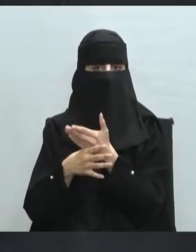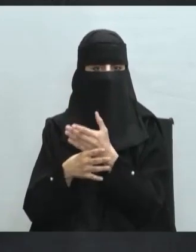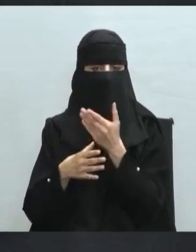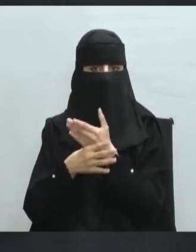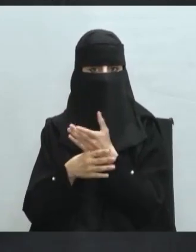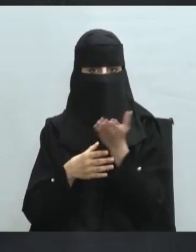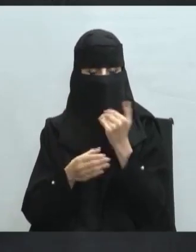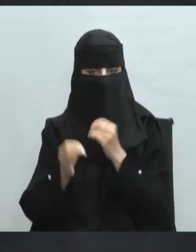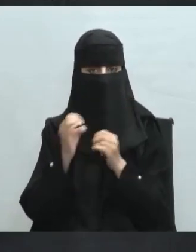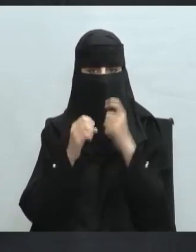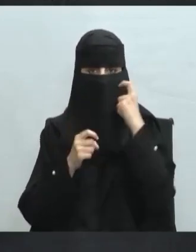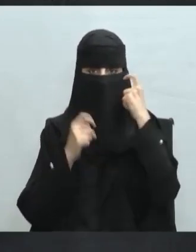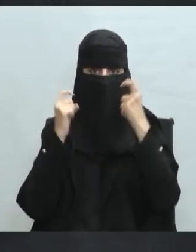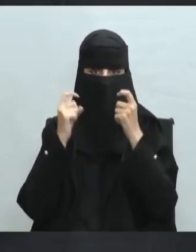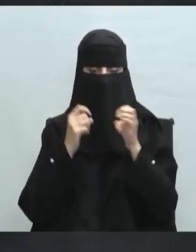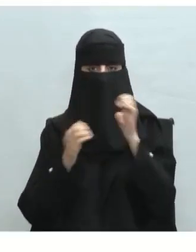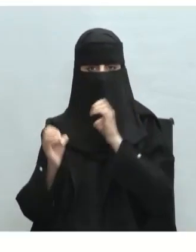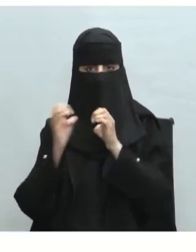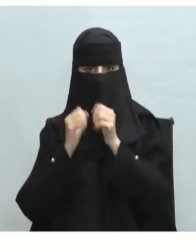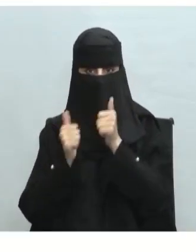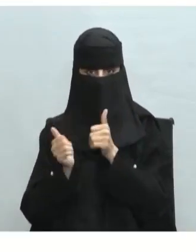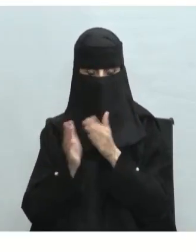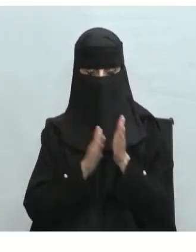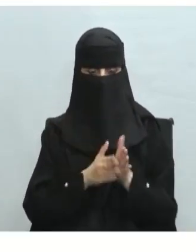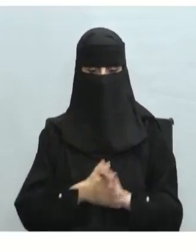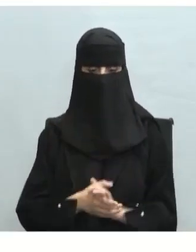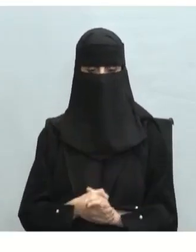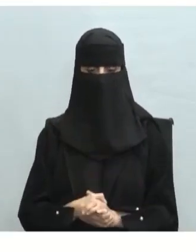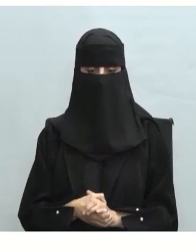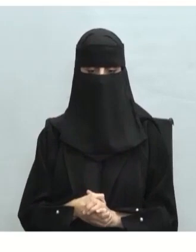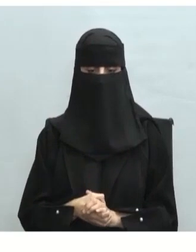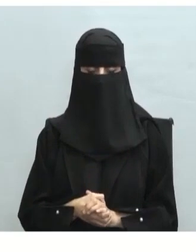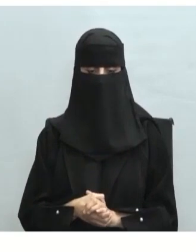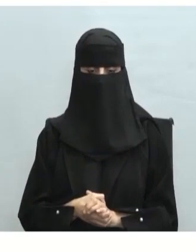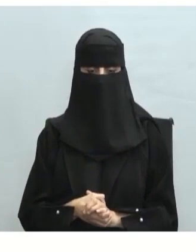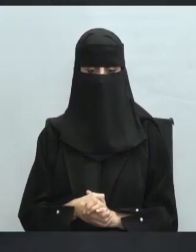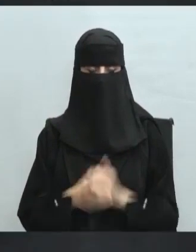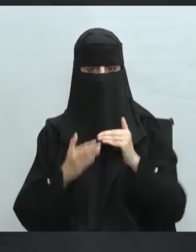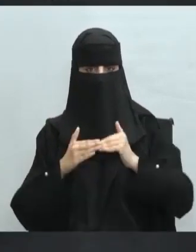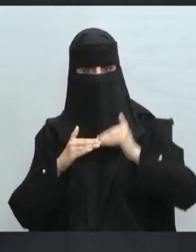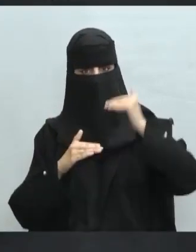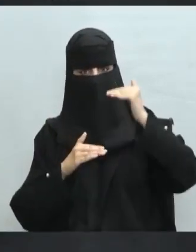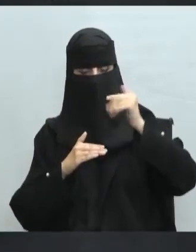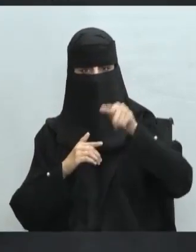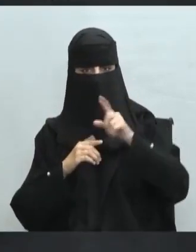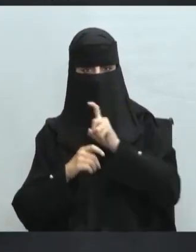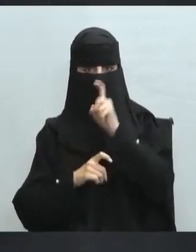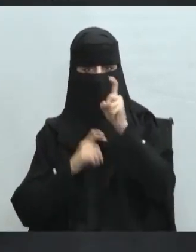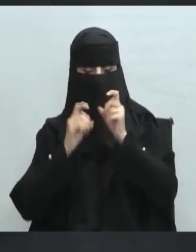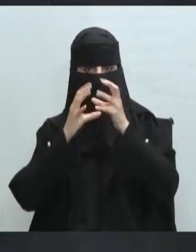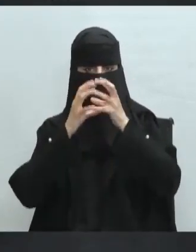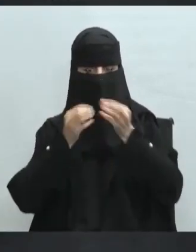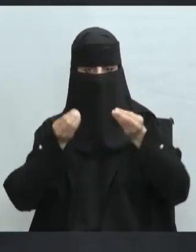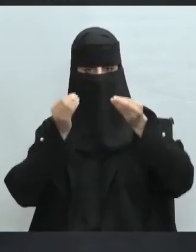النص الذي قد قراناه سابقا هنا ايضا في مستوى الثالث هي اسئله المستوى